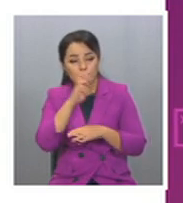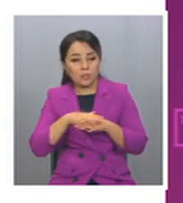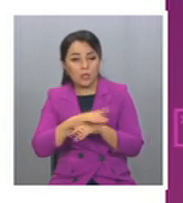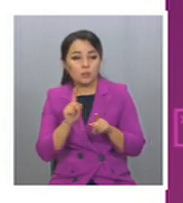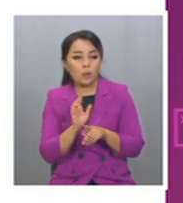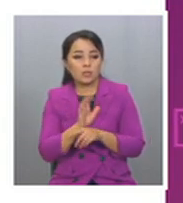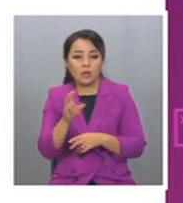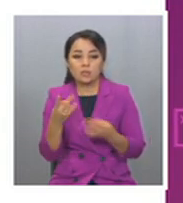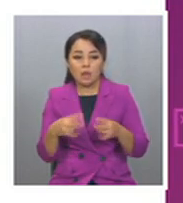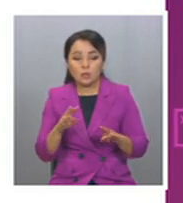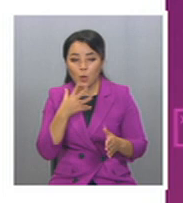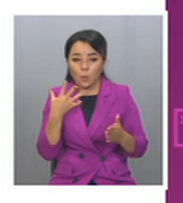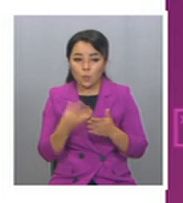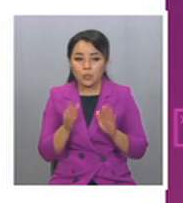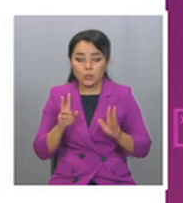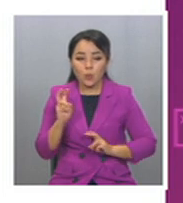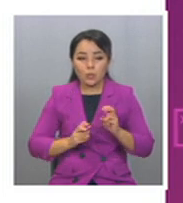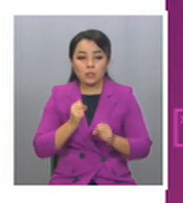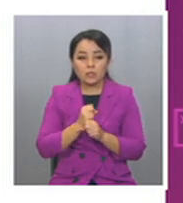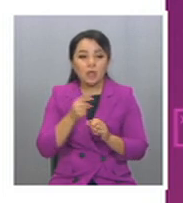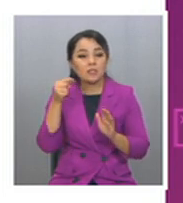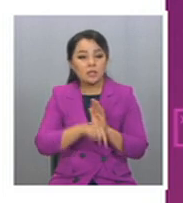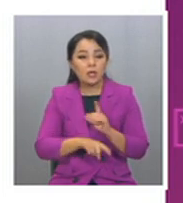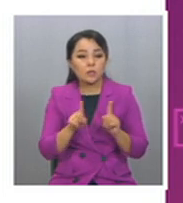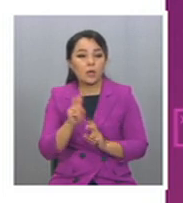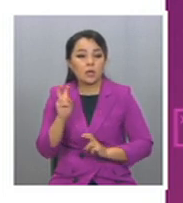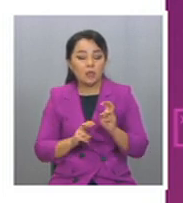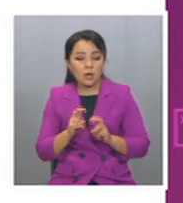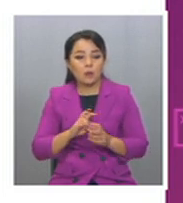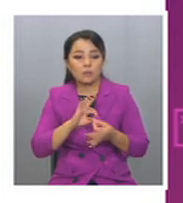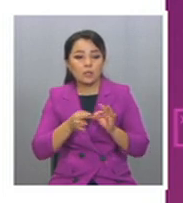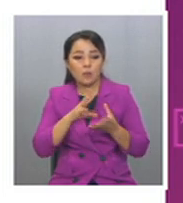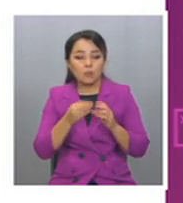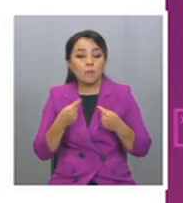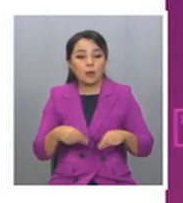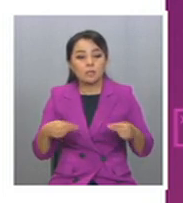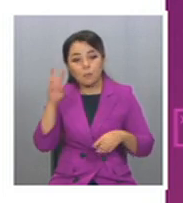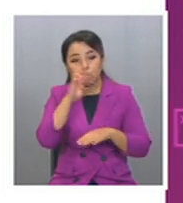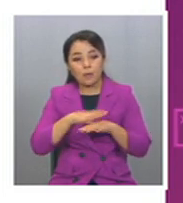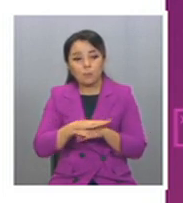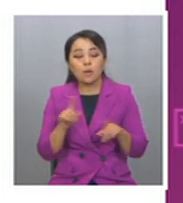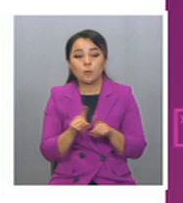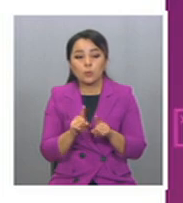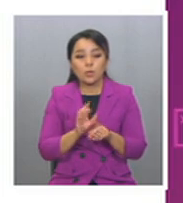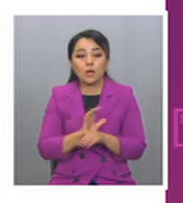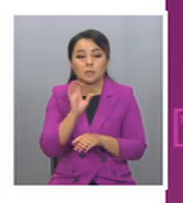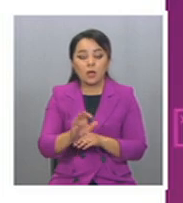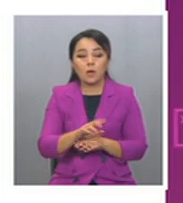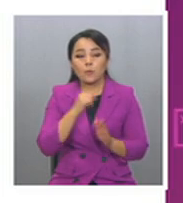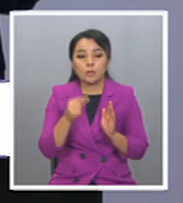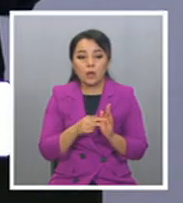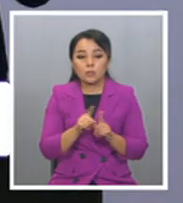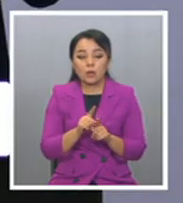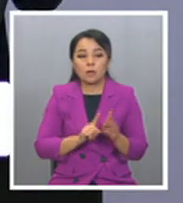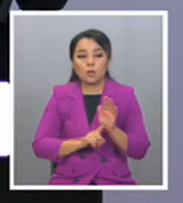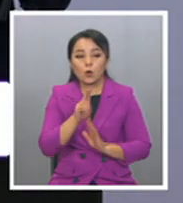жібермеуге, ал өзінде өндірілген, ішкі өндірілген өнімдерді басқа мемлекеттерге өткізу мәселесін қолға ала